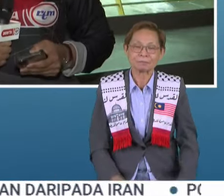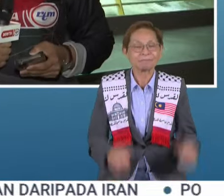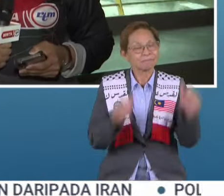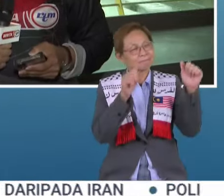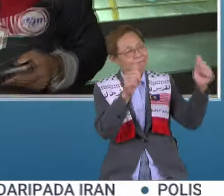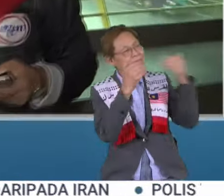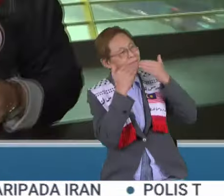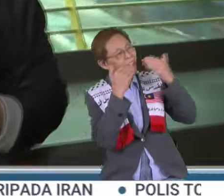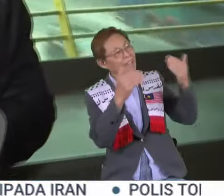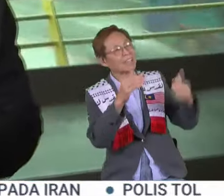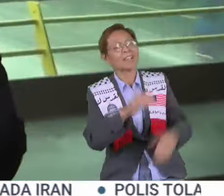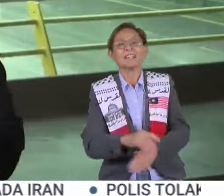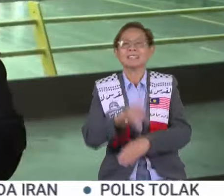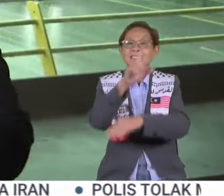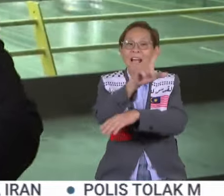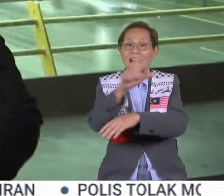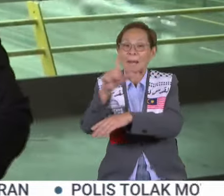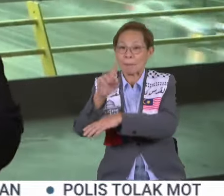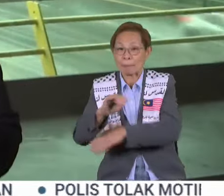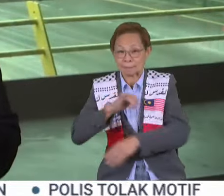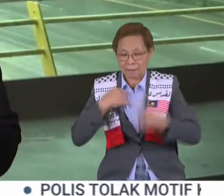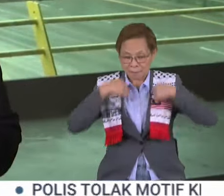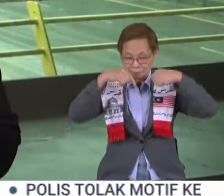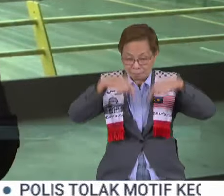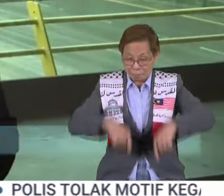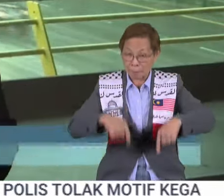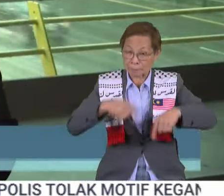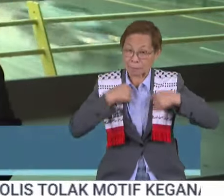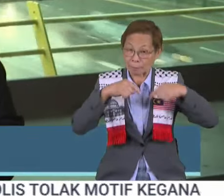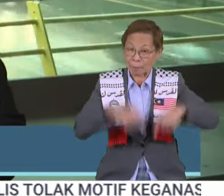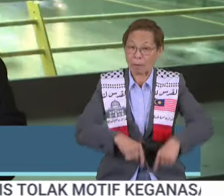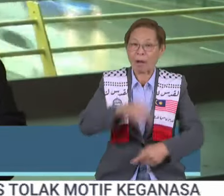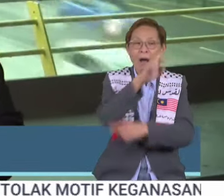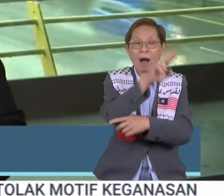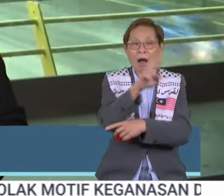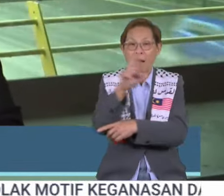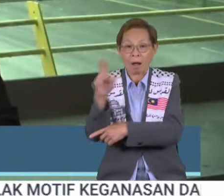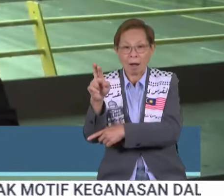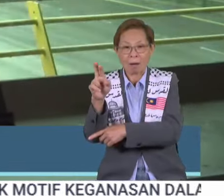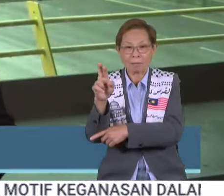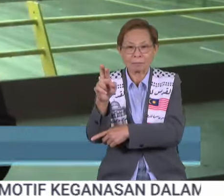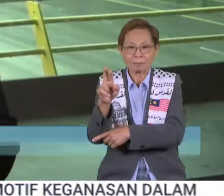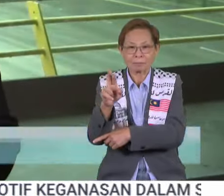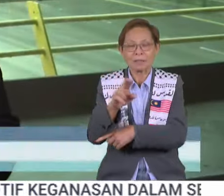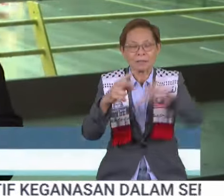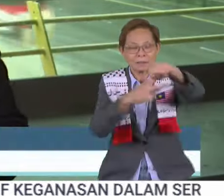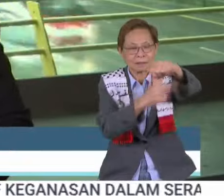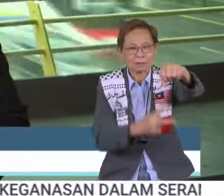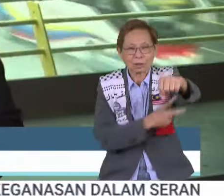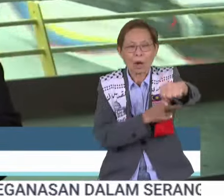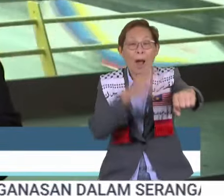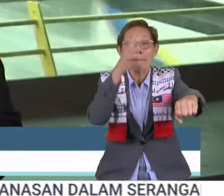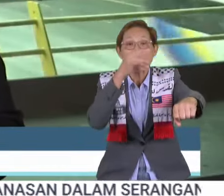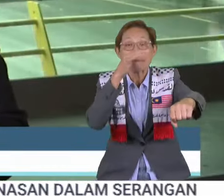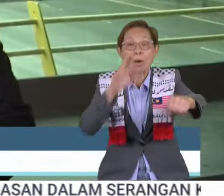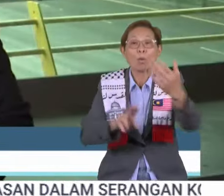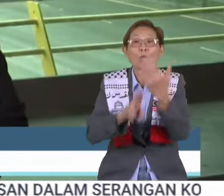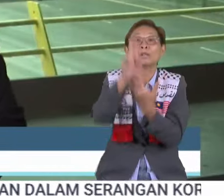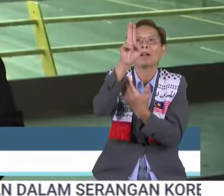Baik, terima kasih Damira di LLM. Ketika ini saya berada di Hentian Rehat dan Rawat RNR Jejantas Air Keruh Arah